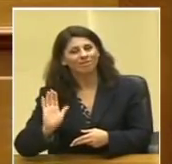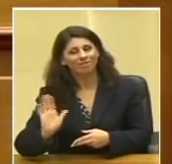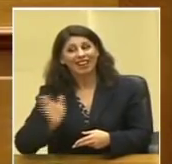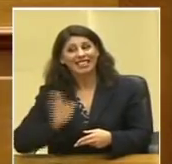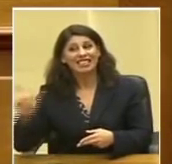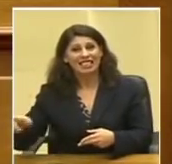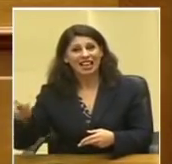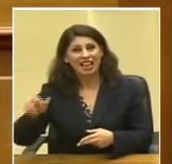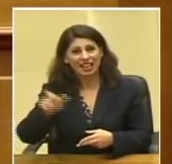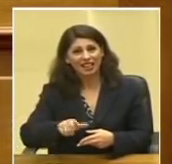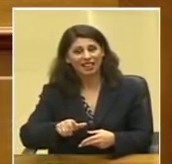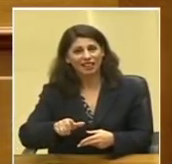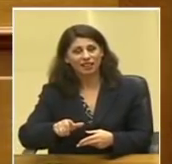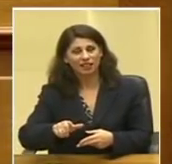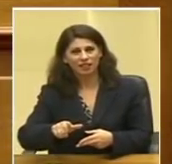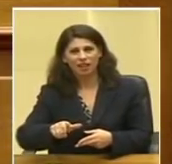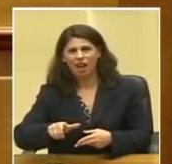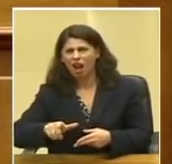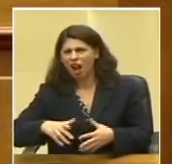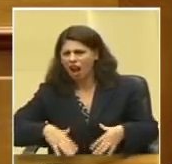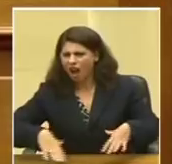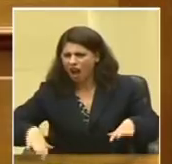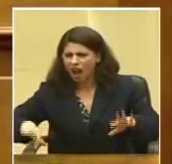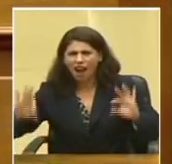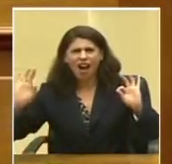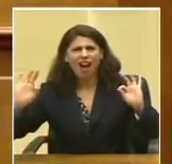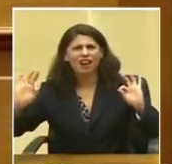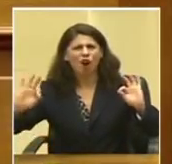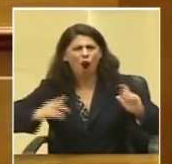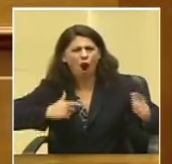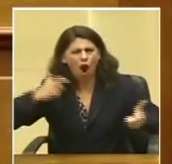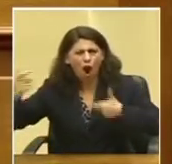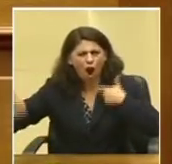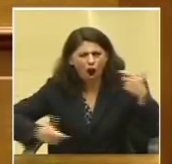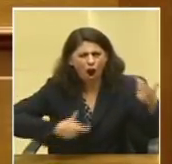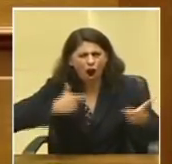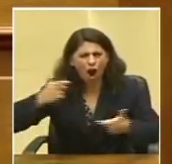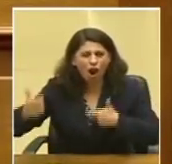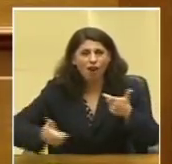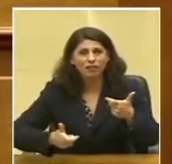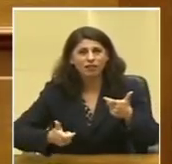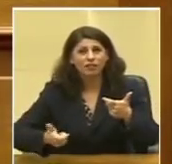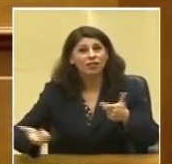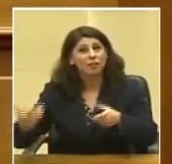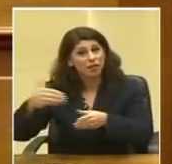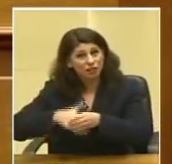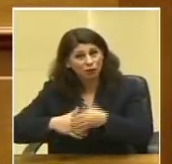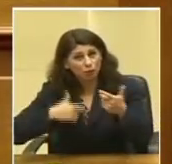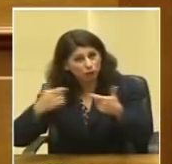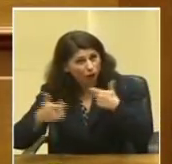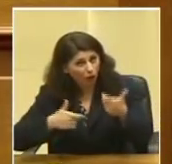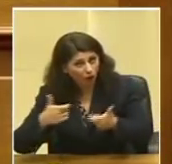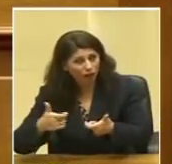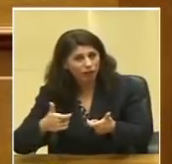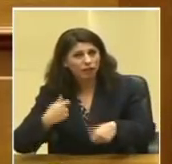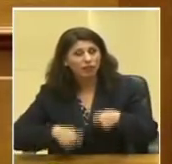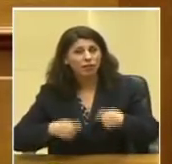σας τον πέρασαν γενναίες 14, μεταξύ αυτών και ο κ. Κατζηδάκης, αν δεν κάνω λάθος, ο